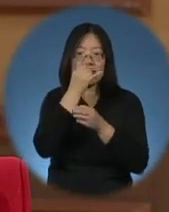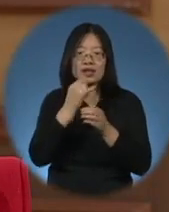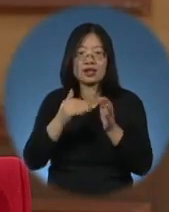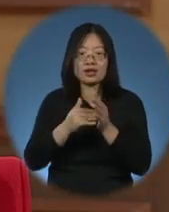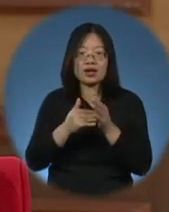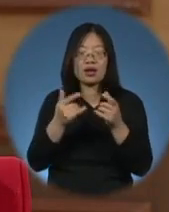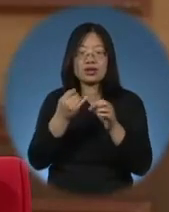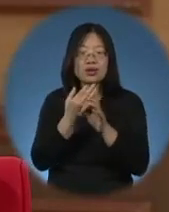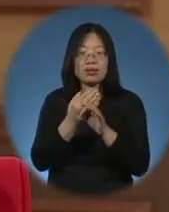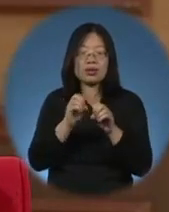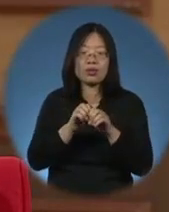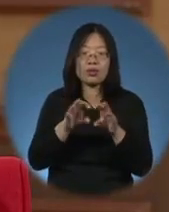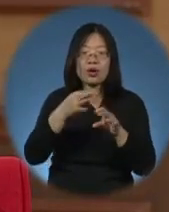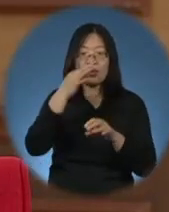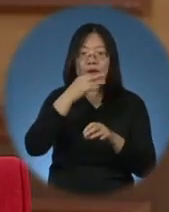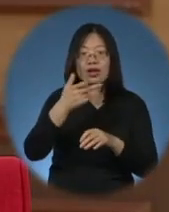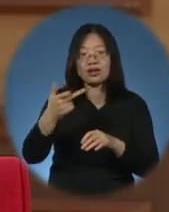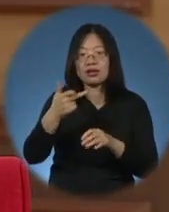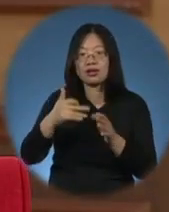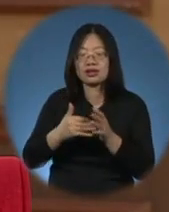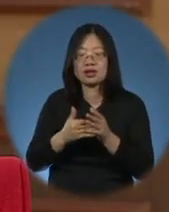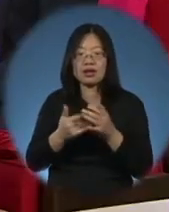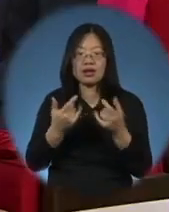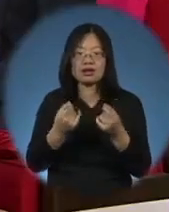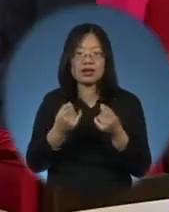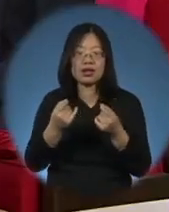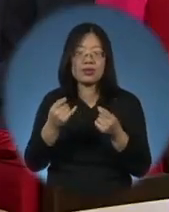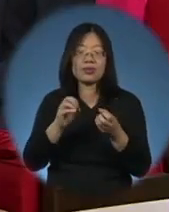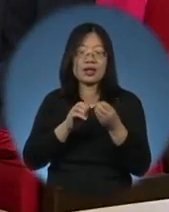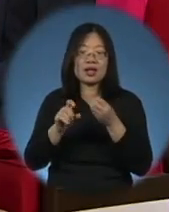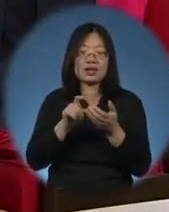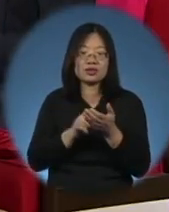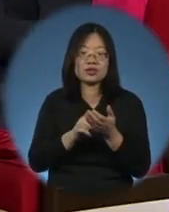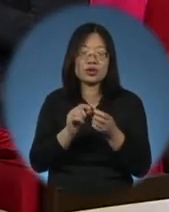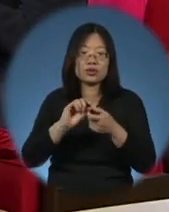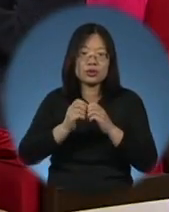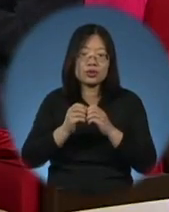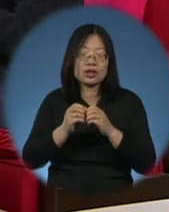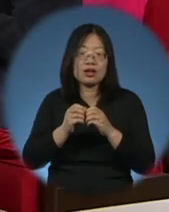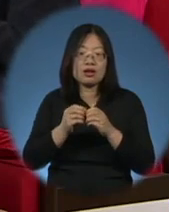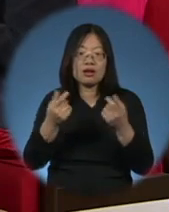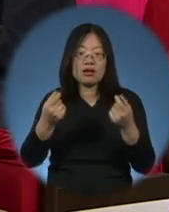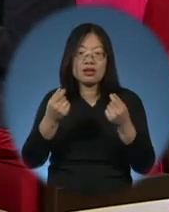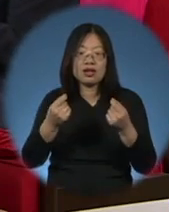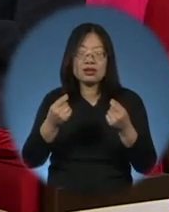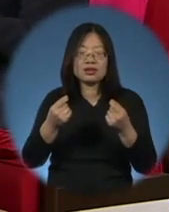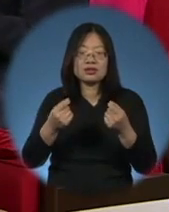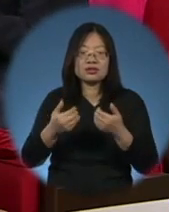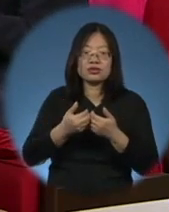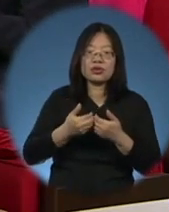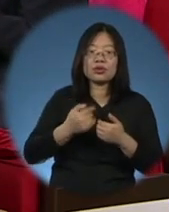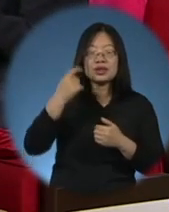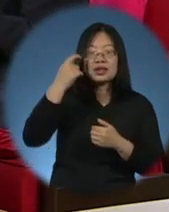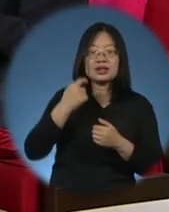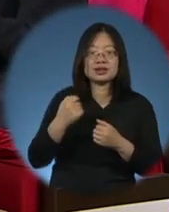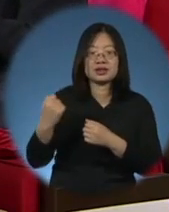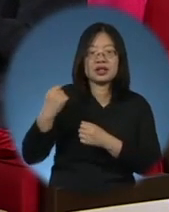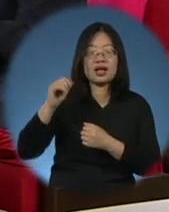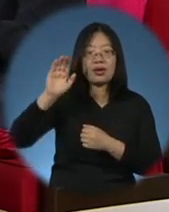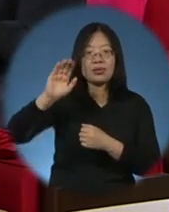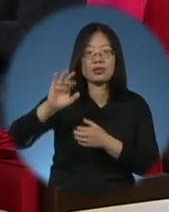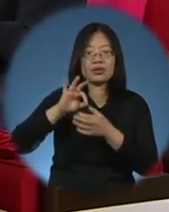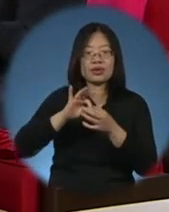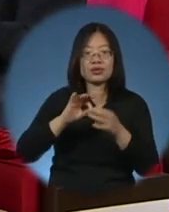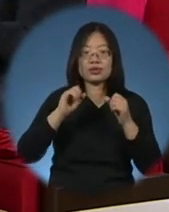되고 네. 그러면 그게 파급 효과가 커지는 거죠. 예. 그래서 그런 댓글 조작 같은 걸 하는 그런 충동을 느끼는 세력은 저는 앞으로도